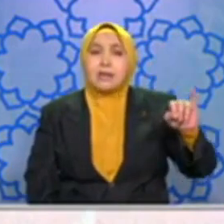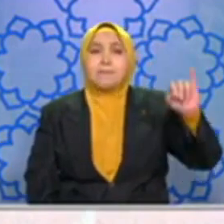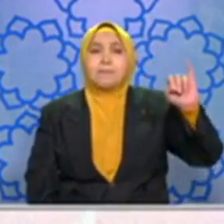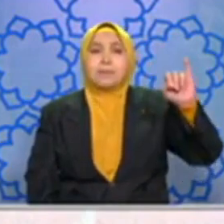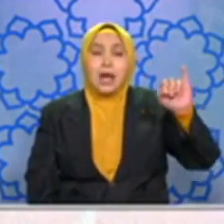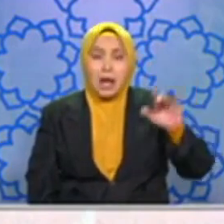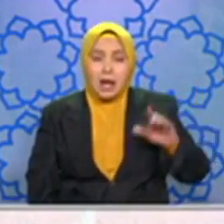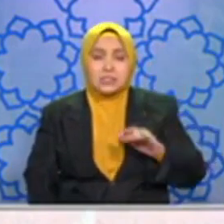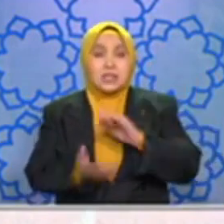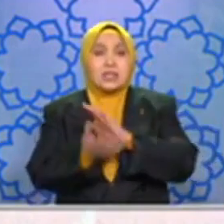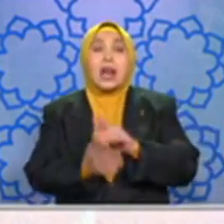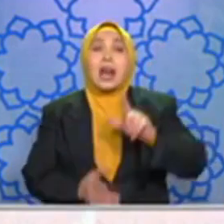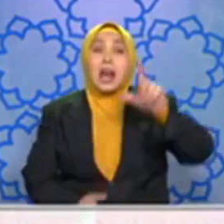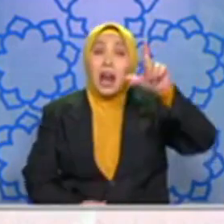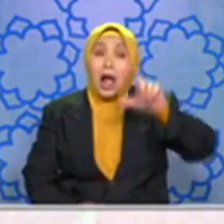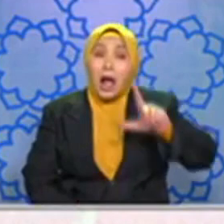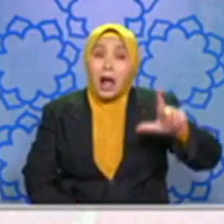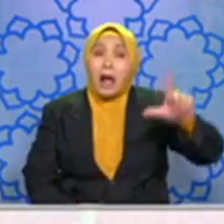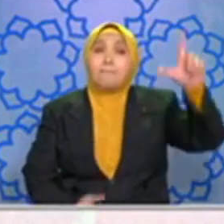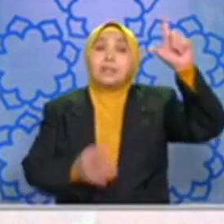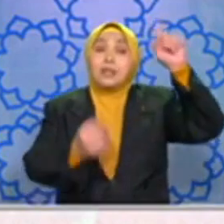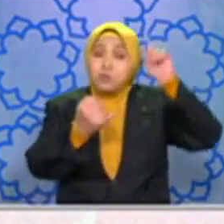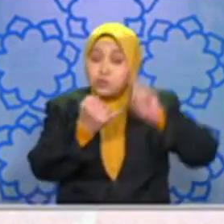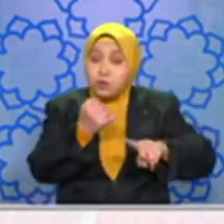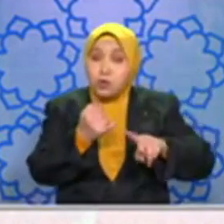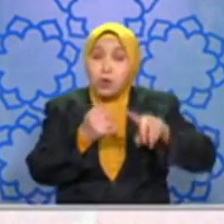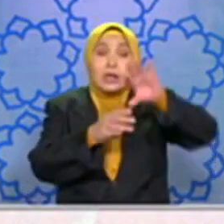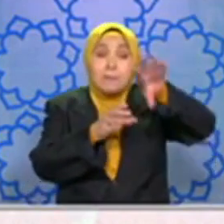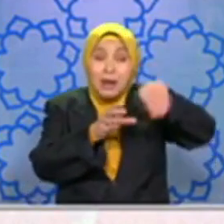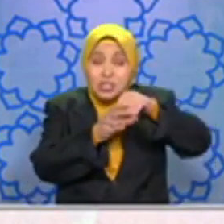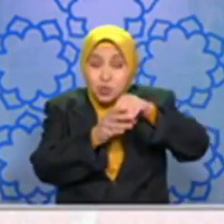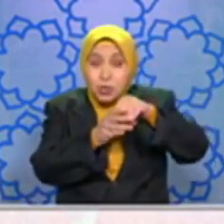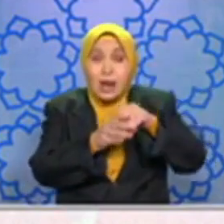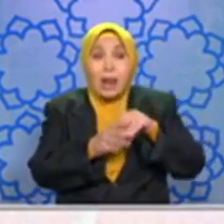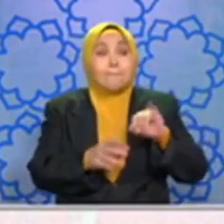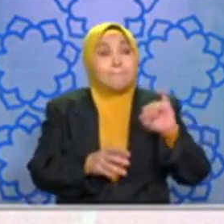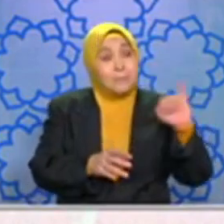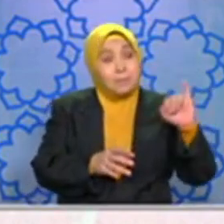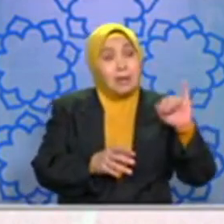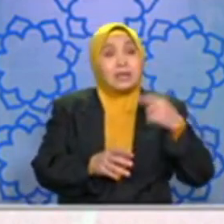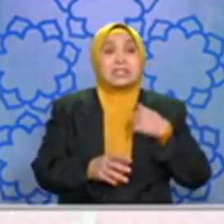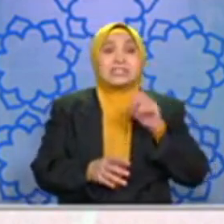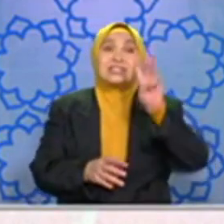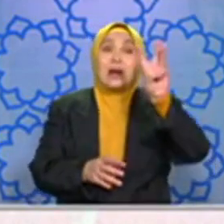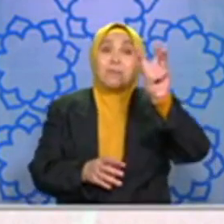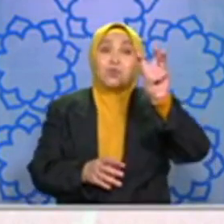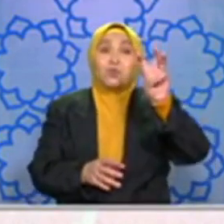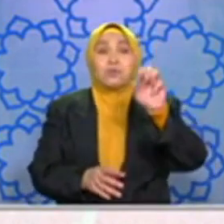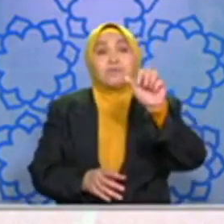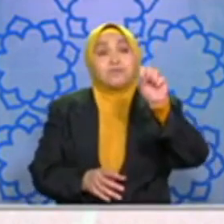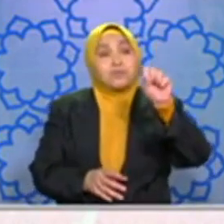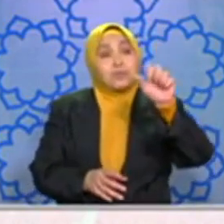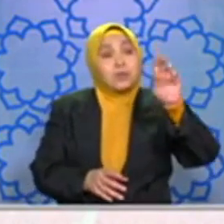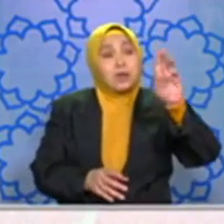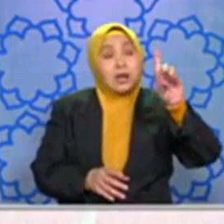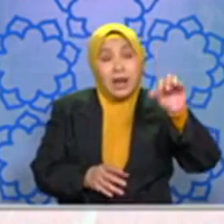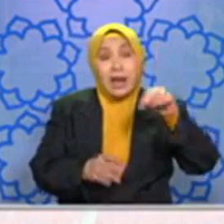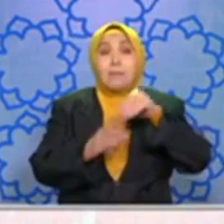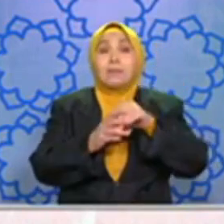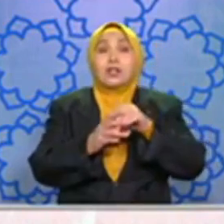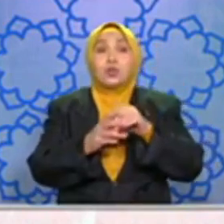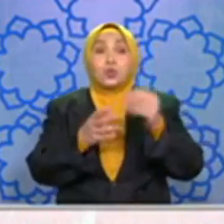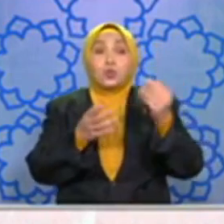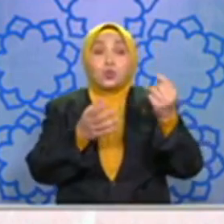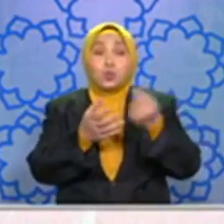mim. Kan? Lam di hujung tu dimasukkan ke dalam mim. Dia ada sabdu. Cuma dalam tulisan tak adalah, sebab dia